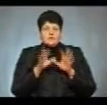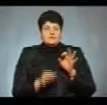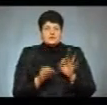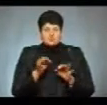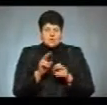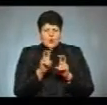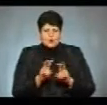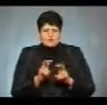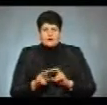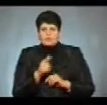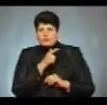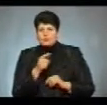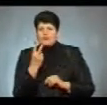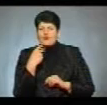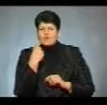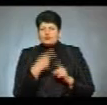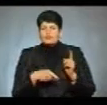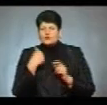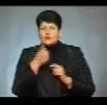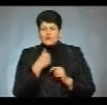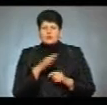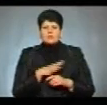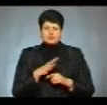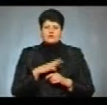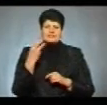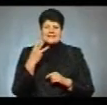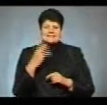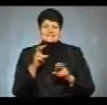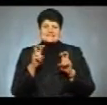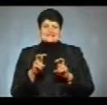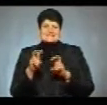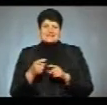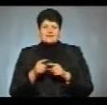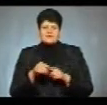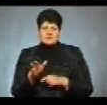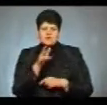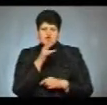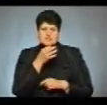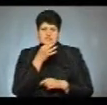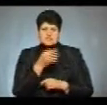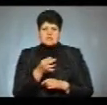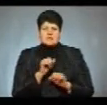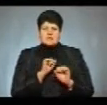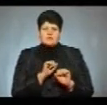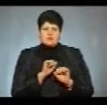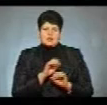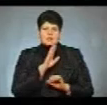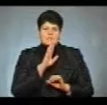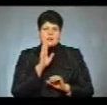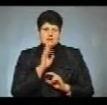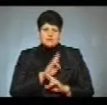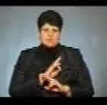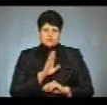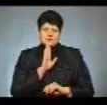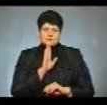розглядають впродовж 2,5 років. За цей час відбулося понад 30 засідань, повідомила адвокат матері загиблої Інна Радібова.